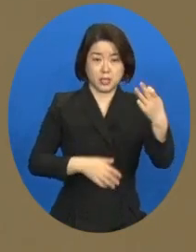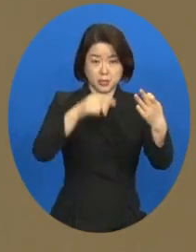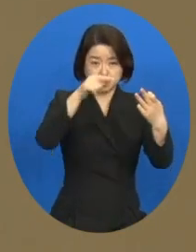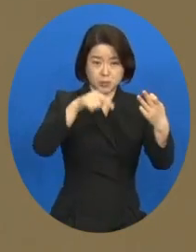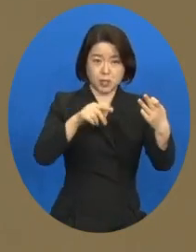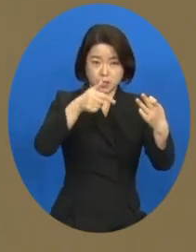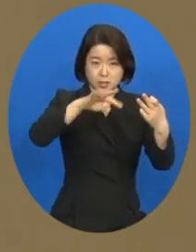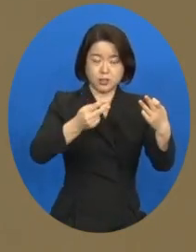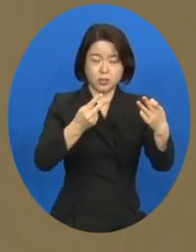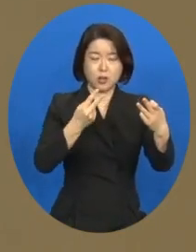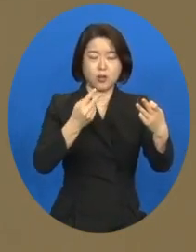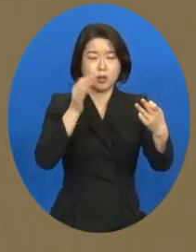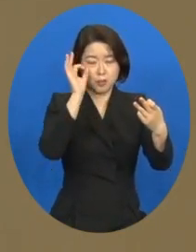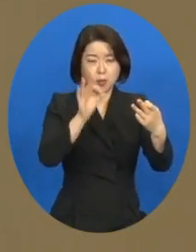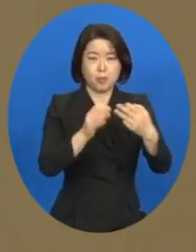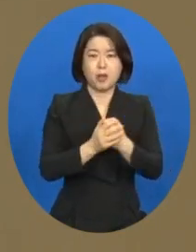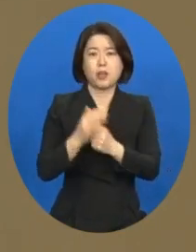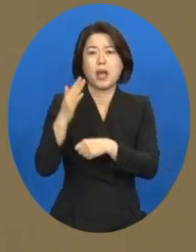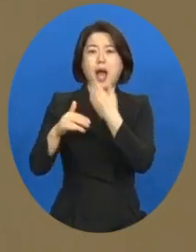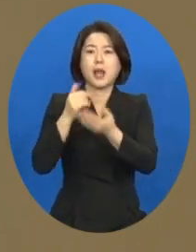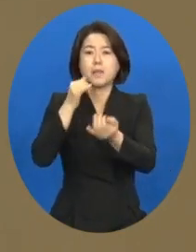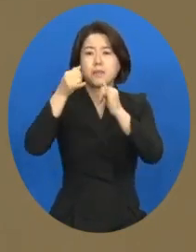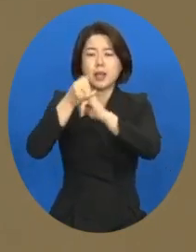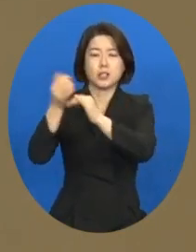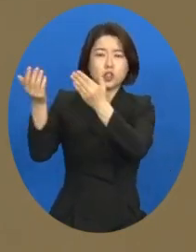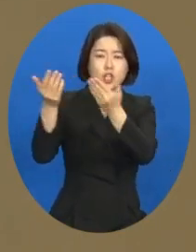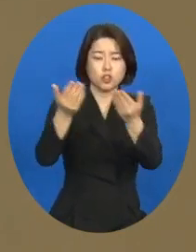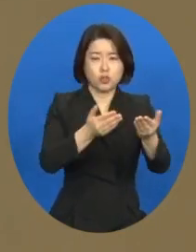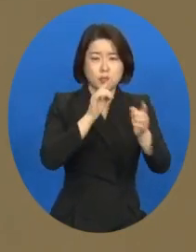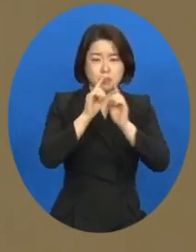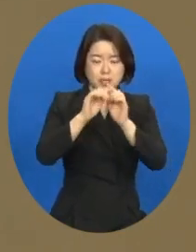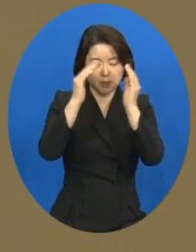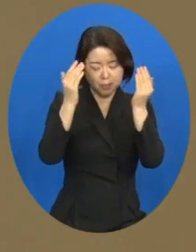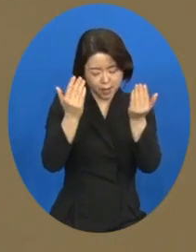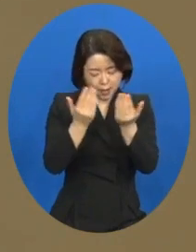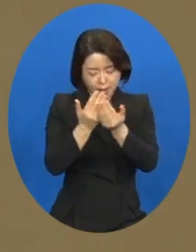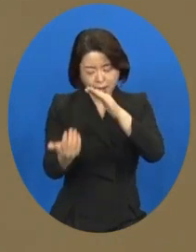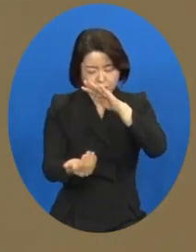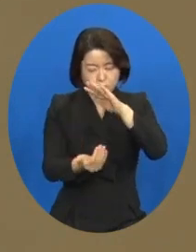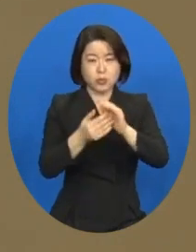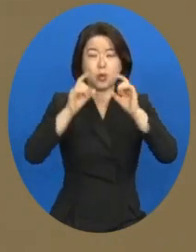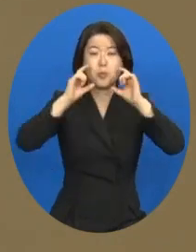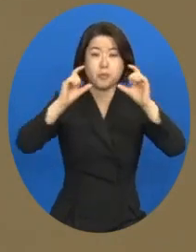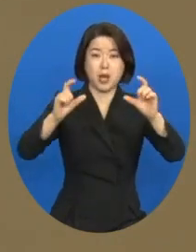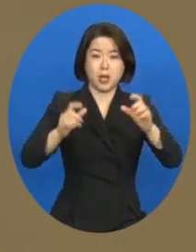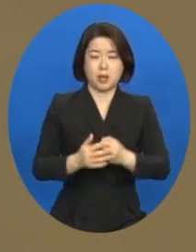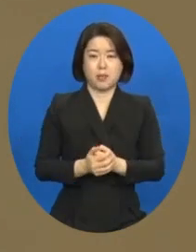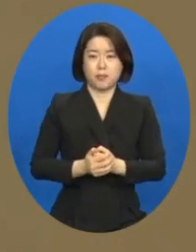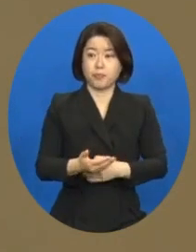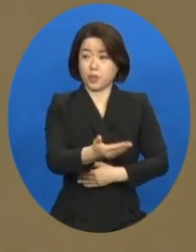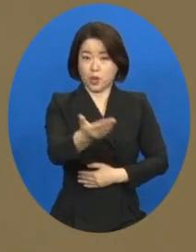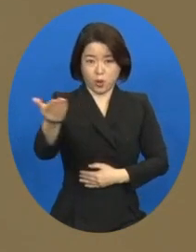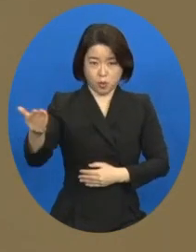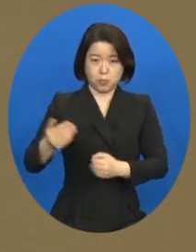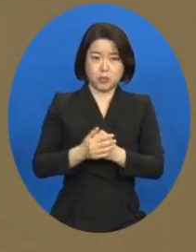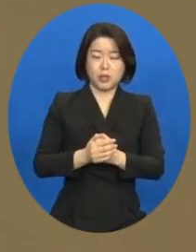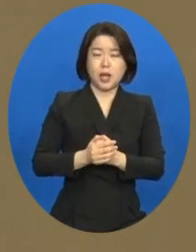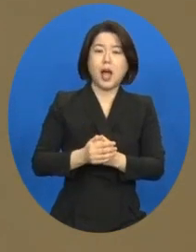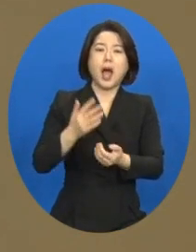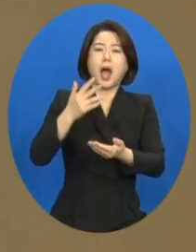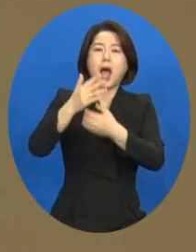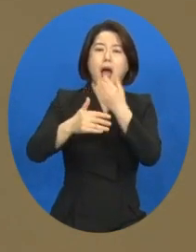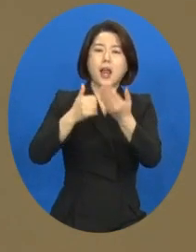14절에서 하나님께서 약속하신 말씀이 다 이루어졌다고 선언합니다. 당신들은 주